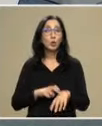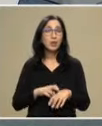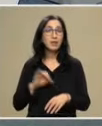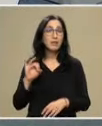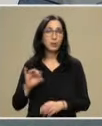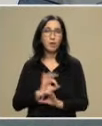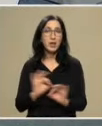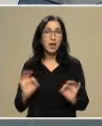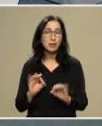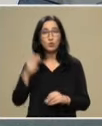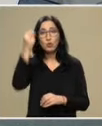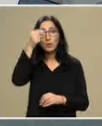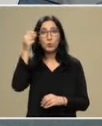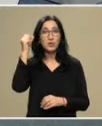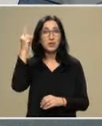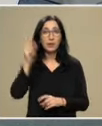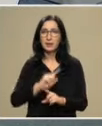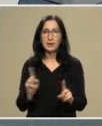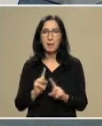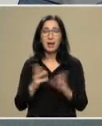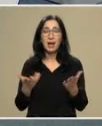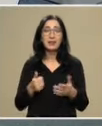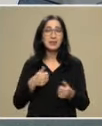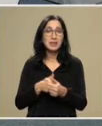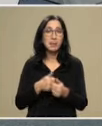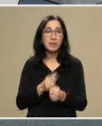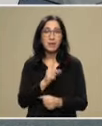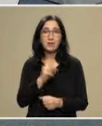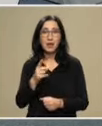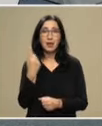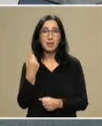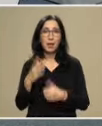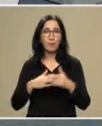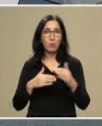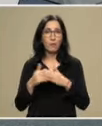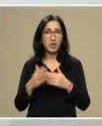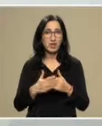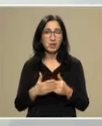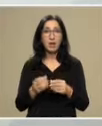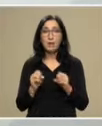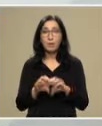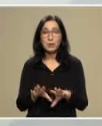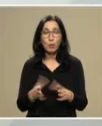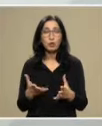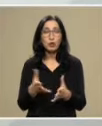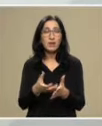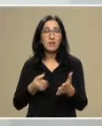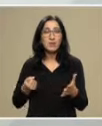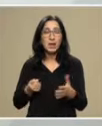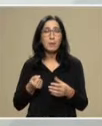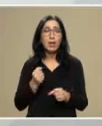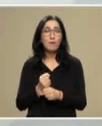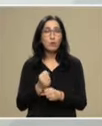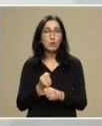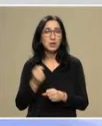Доцент Иванова, ясно е, че изкуственият интелект няма как да замести всяка една професия, а възможно ли е да изземе